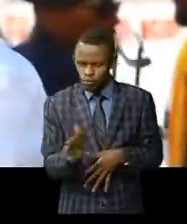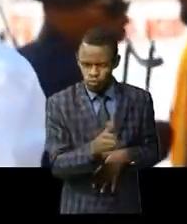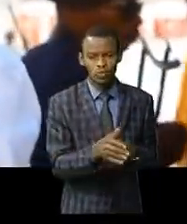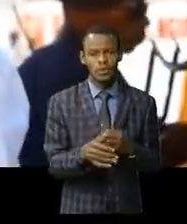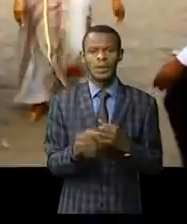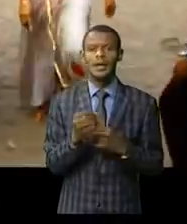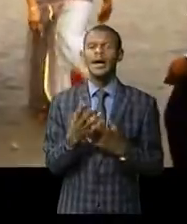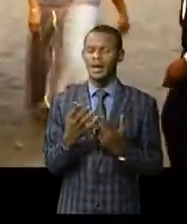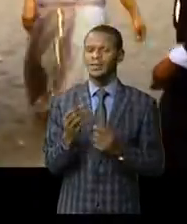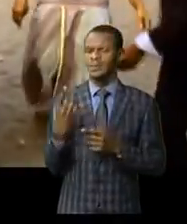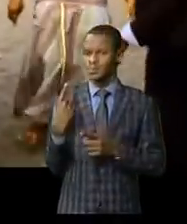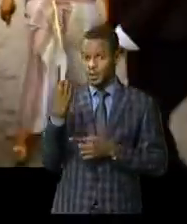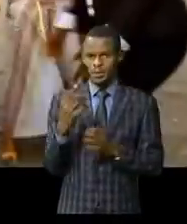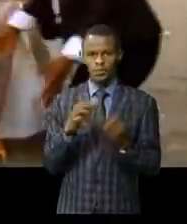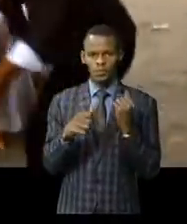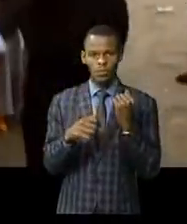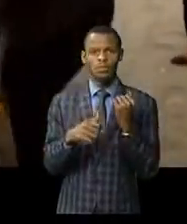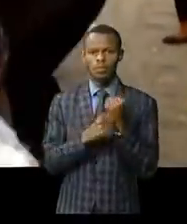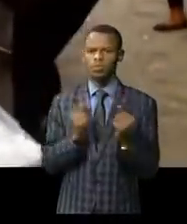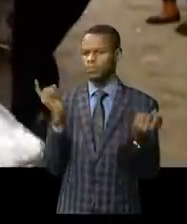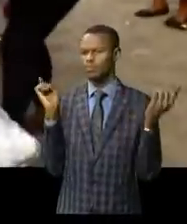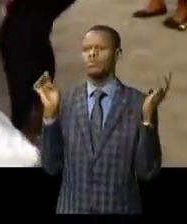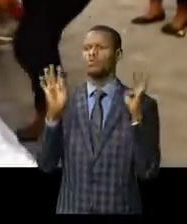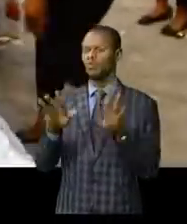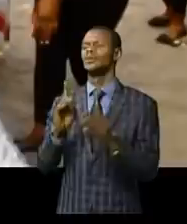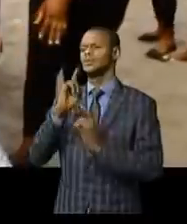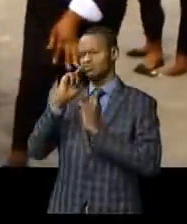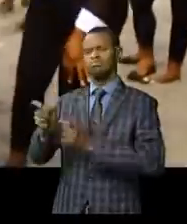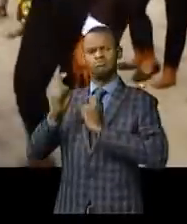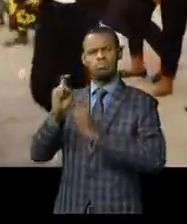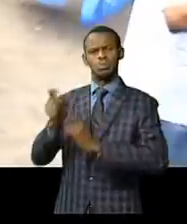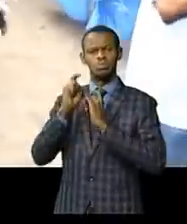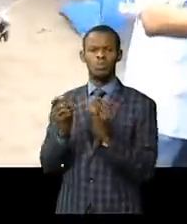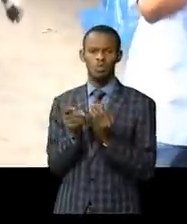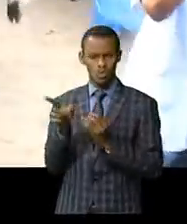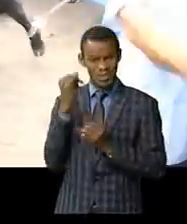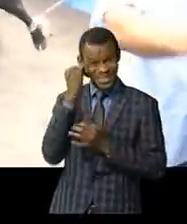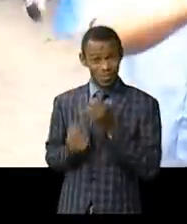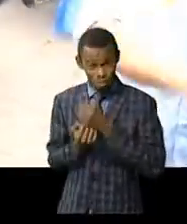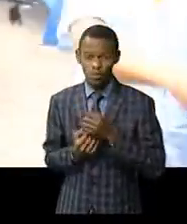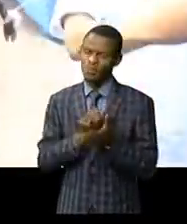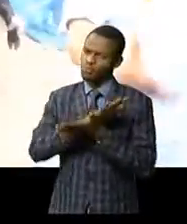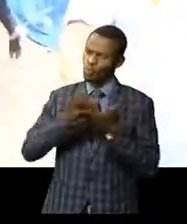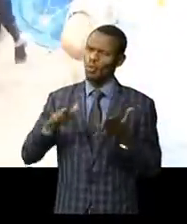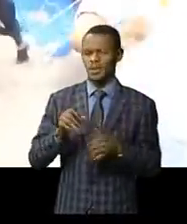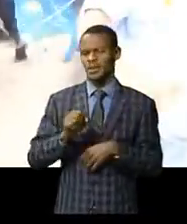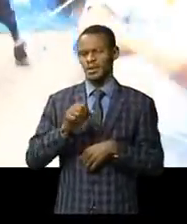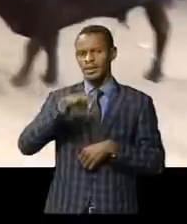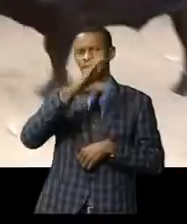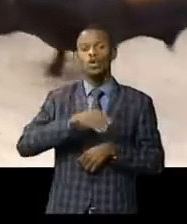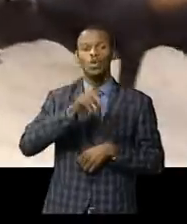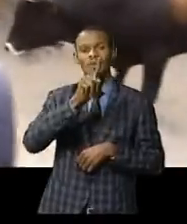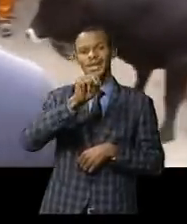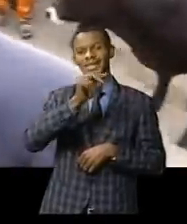honoré par plusieurs cadeaux lui offerts par les membres de la fondation qui porte son nom. venus des 6 communes qui composent